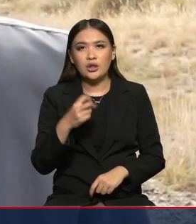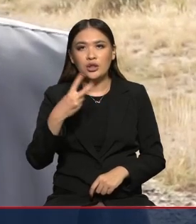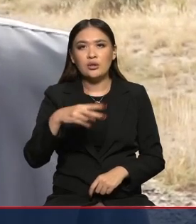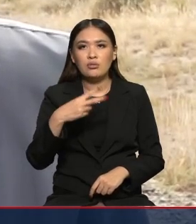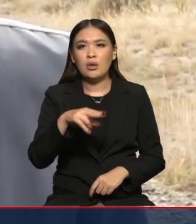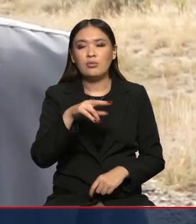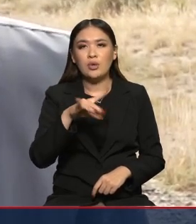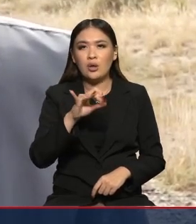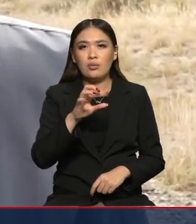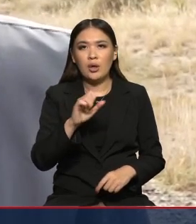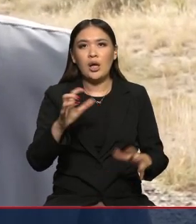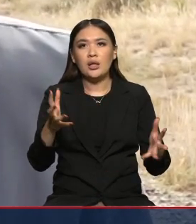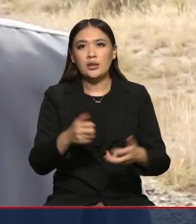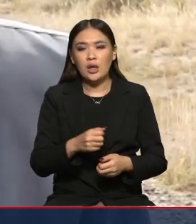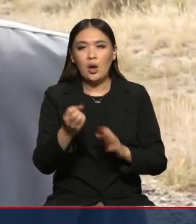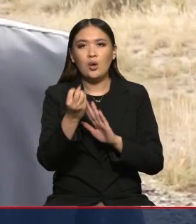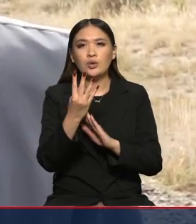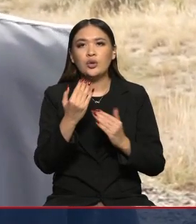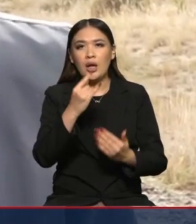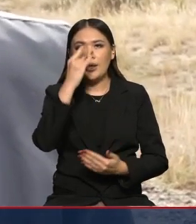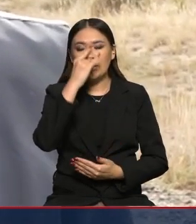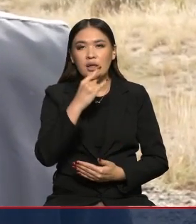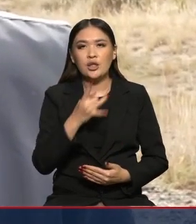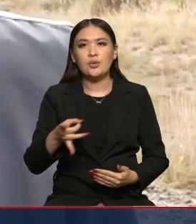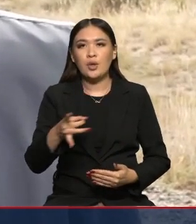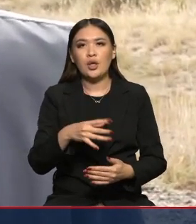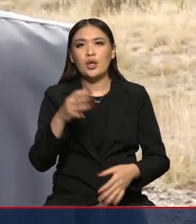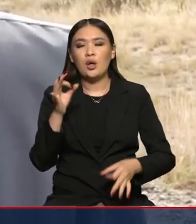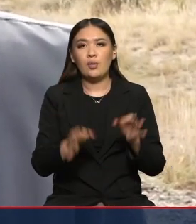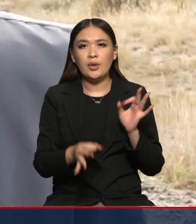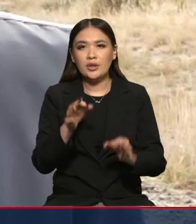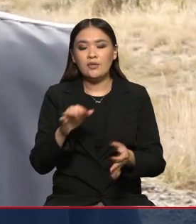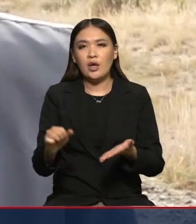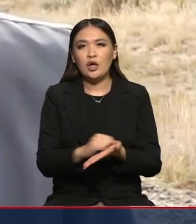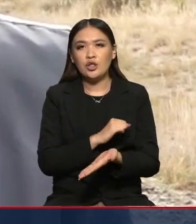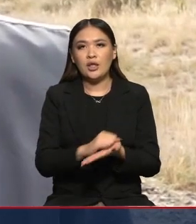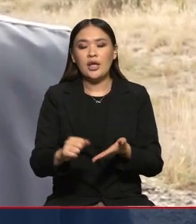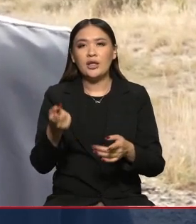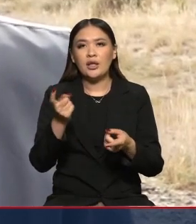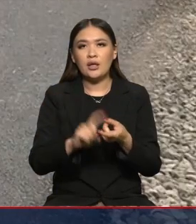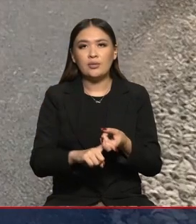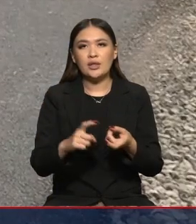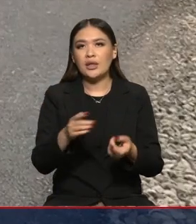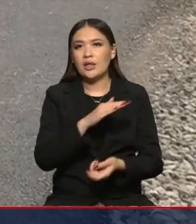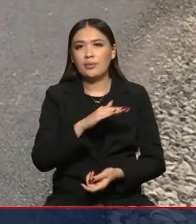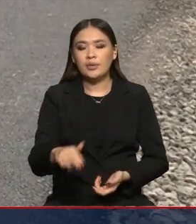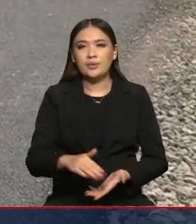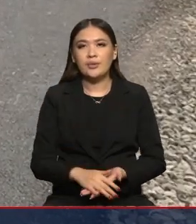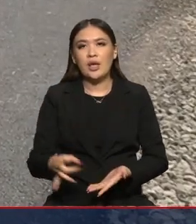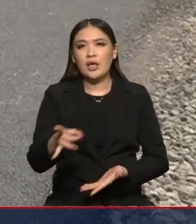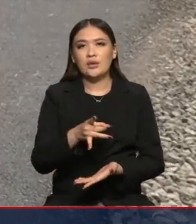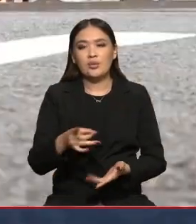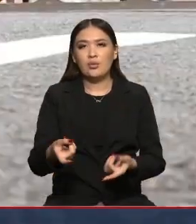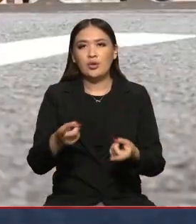проба алынатын болса, соның 14-ті біздің Қазақстан Республикасының нормативтік құжаттар талаптарына сәйкес келмейді. Биыл республика